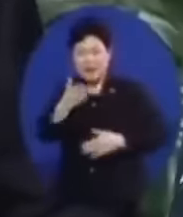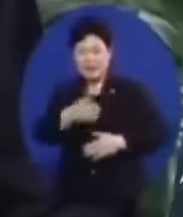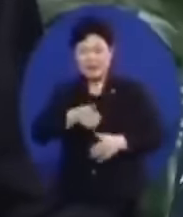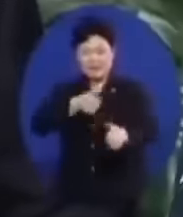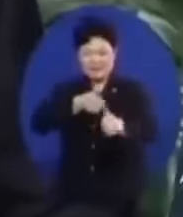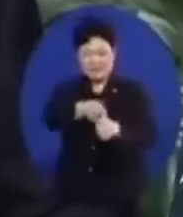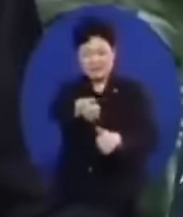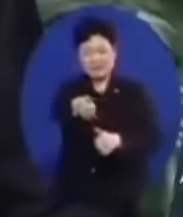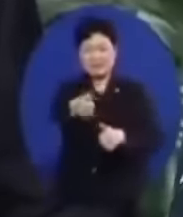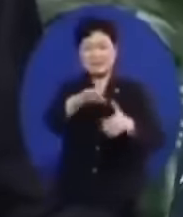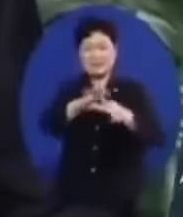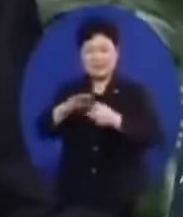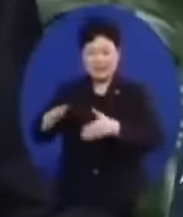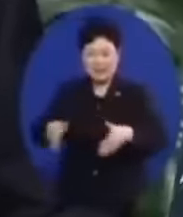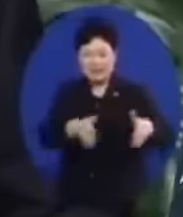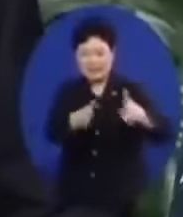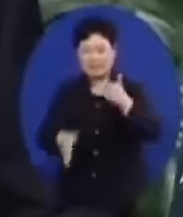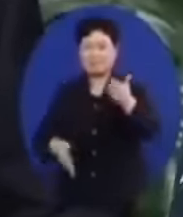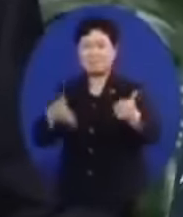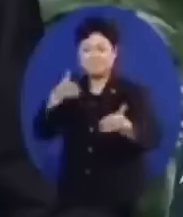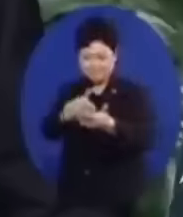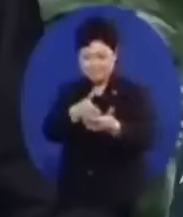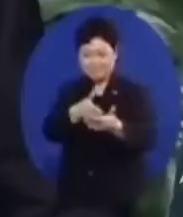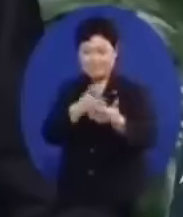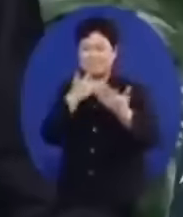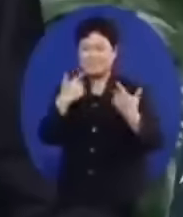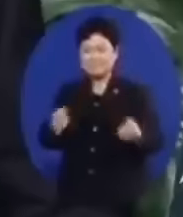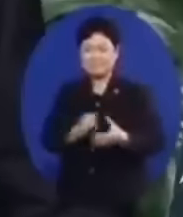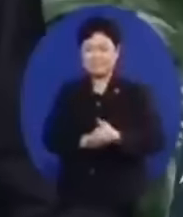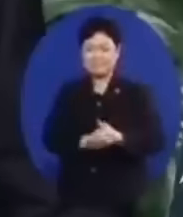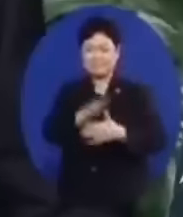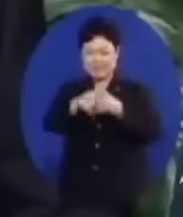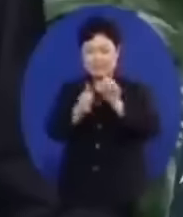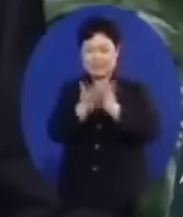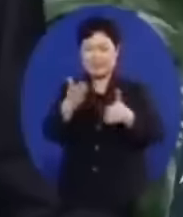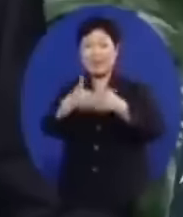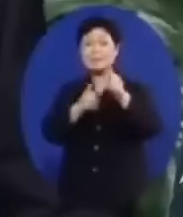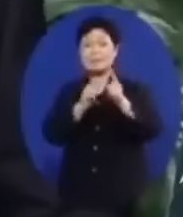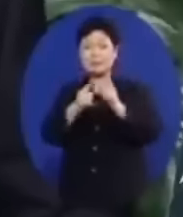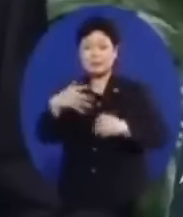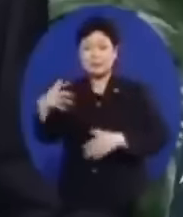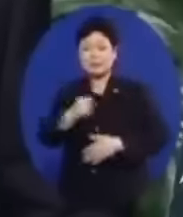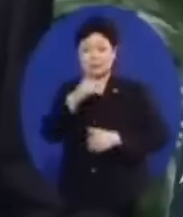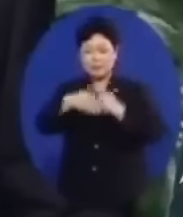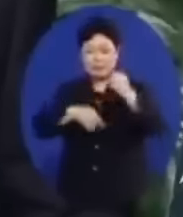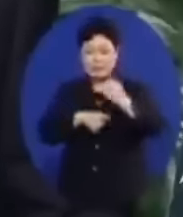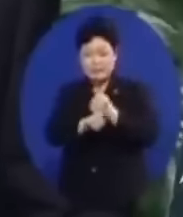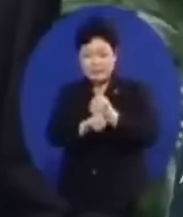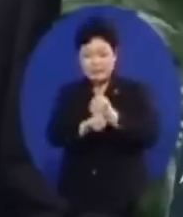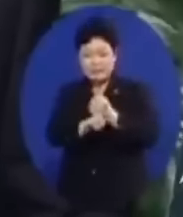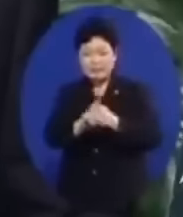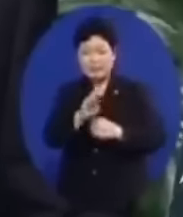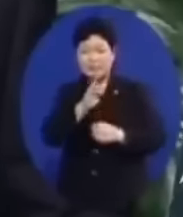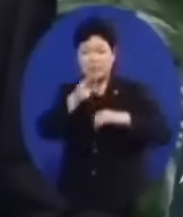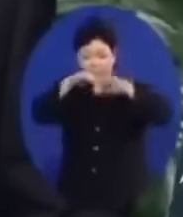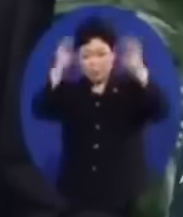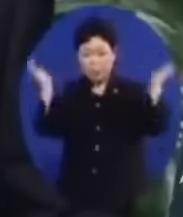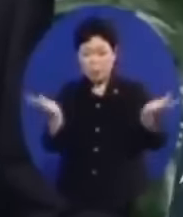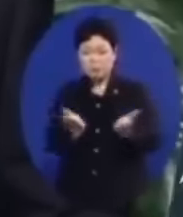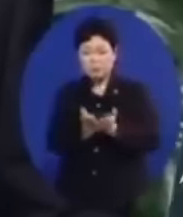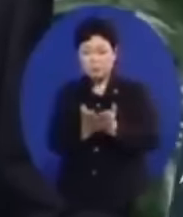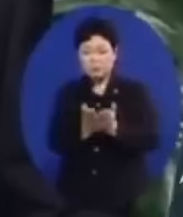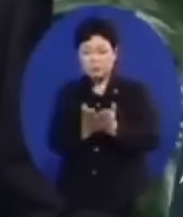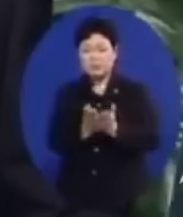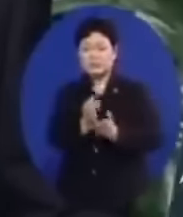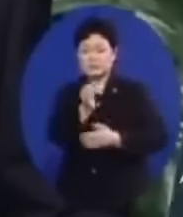승리의 길에 도달하게 되는 것입니다. 성경은 하나님의 말씀으로 하나님의 뜻이 모두